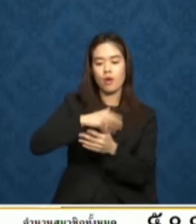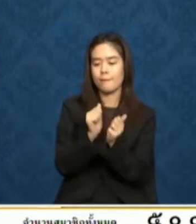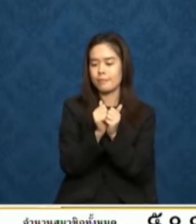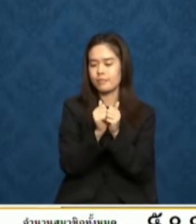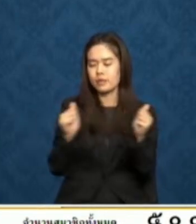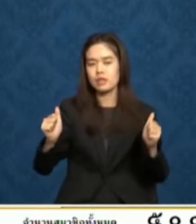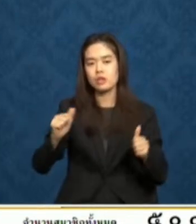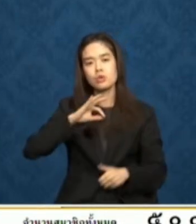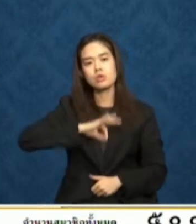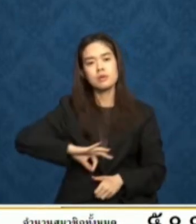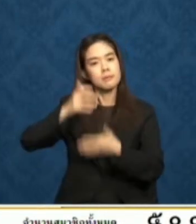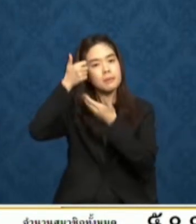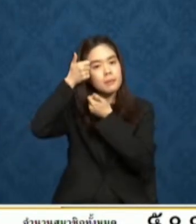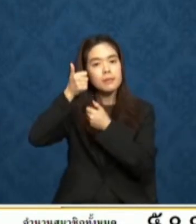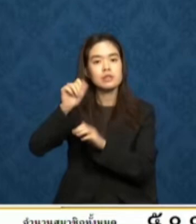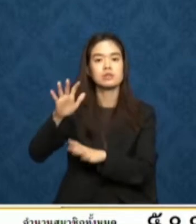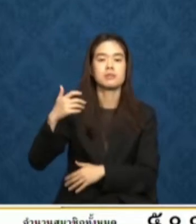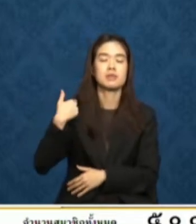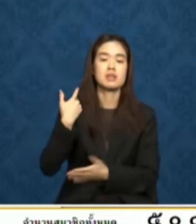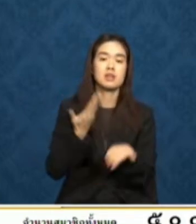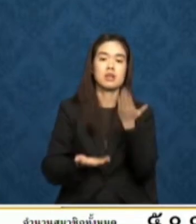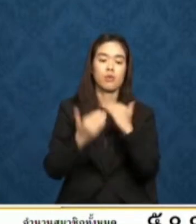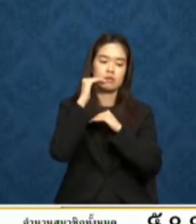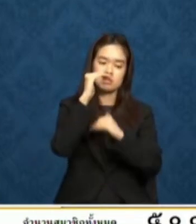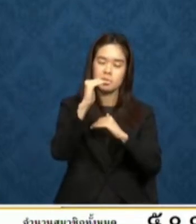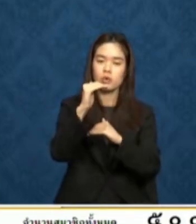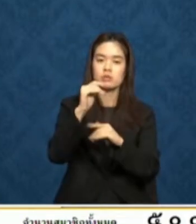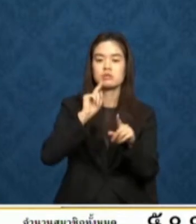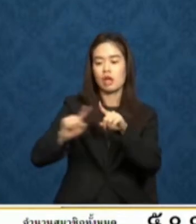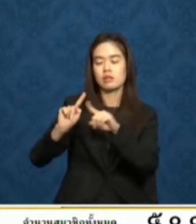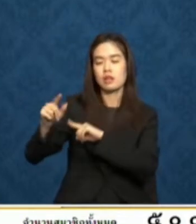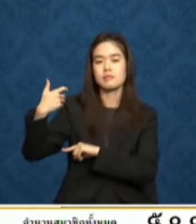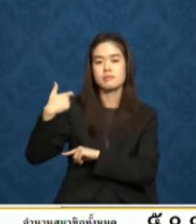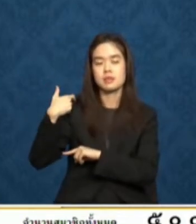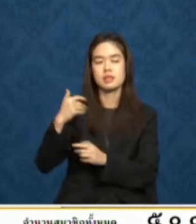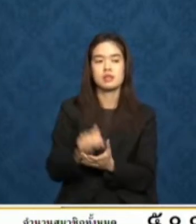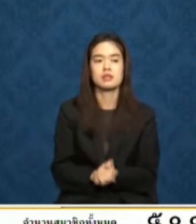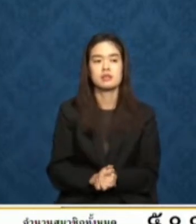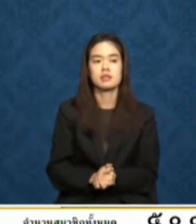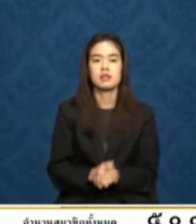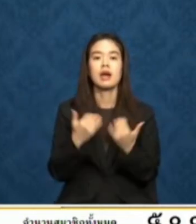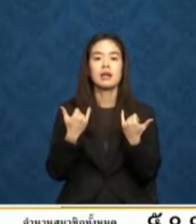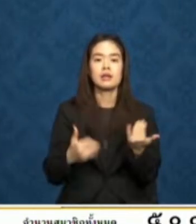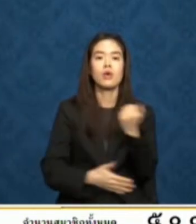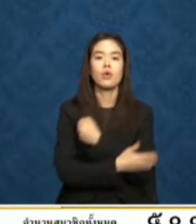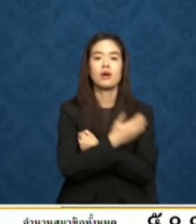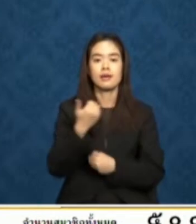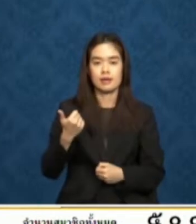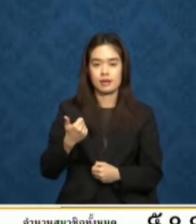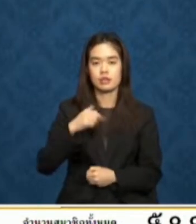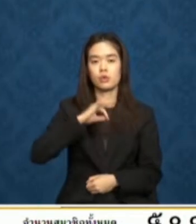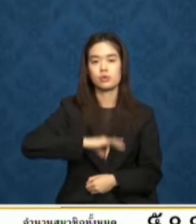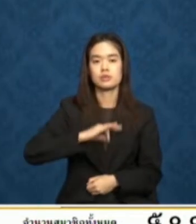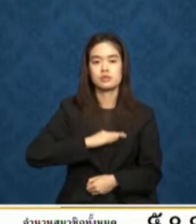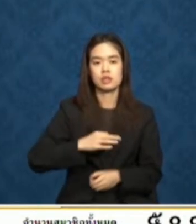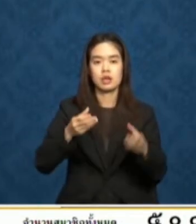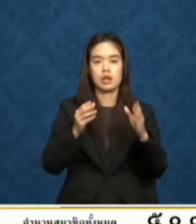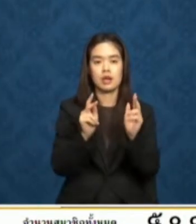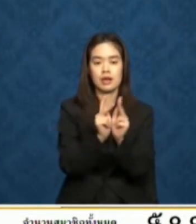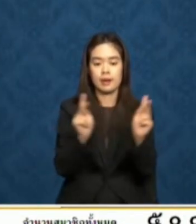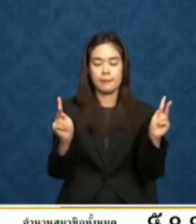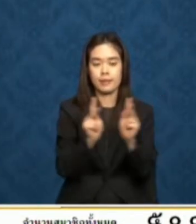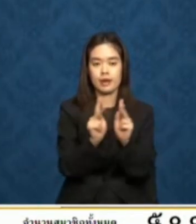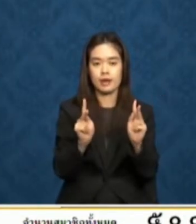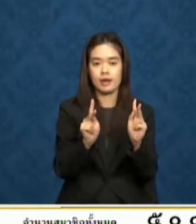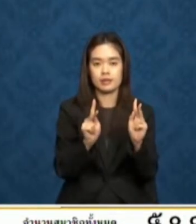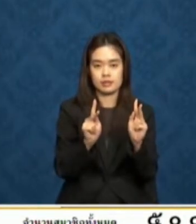เพิรกเฉยครั หรือถูกจำกดไ้ได้ผมขอนุญาติใช้โอกาสตนี้ด้วยครั ที่จะขอชนชมขณะกรกสิทธิ